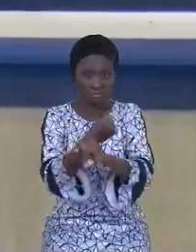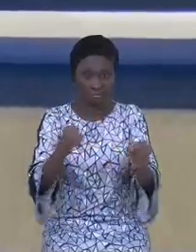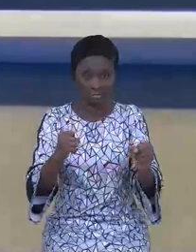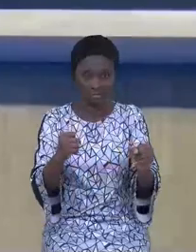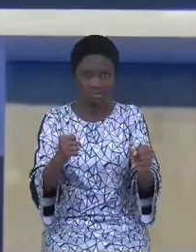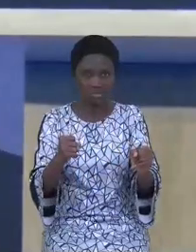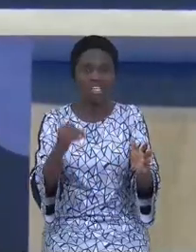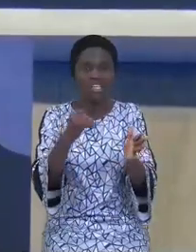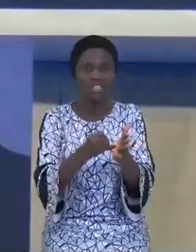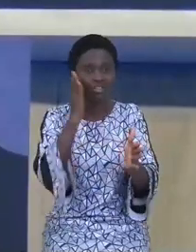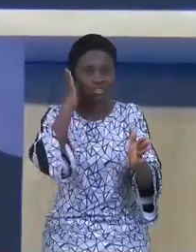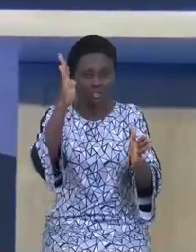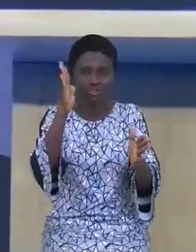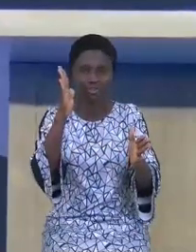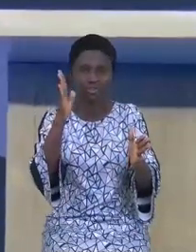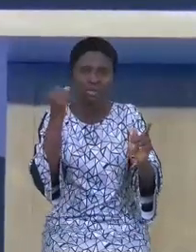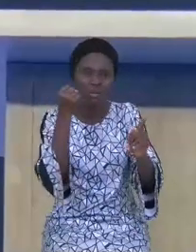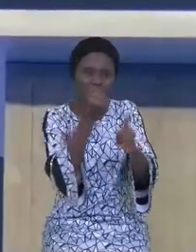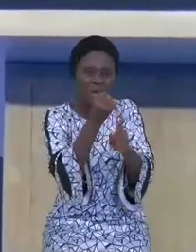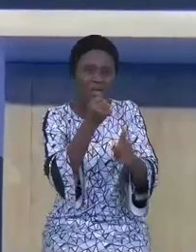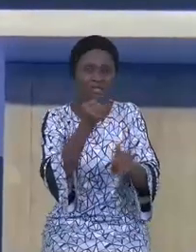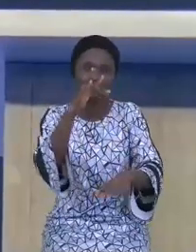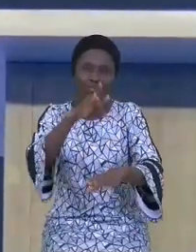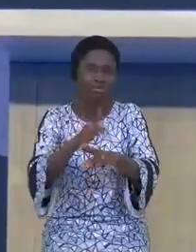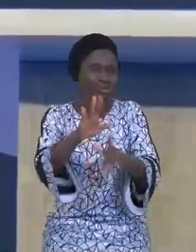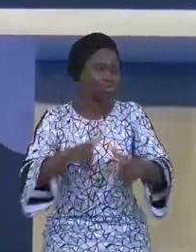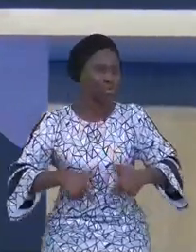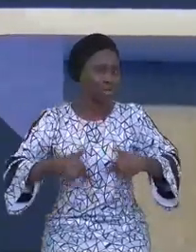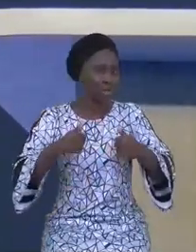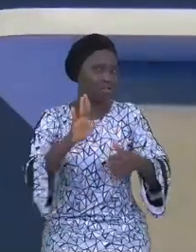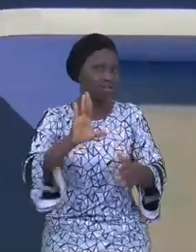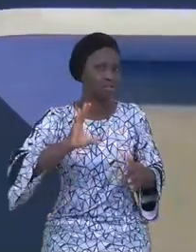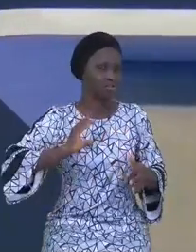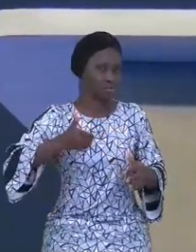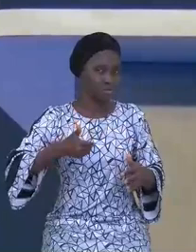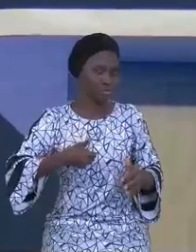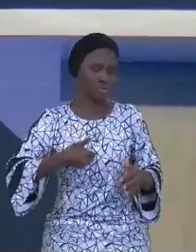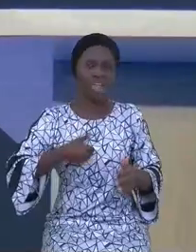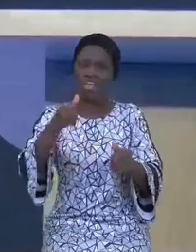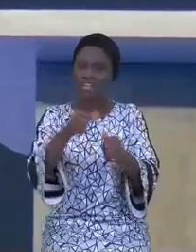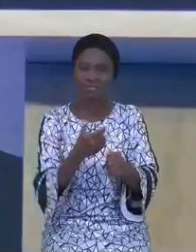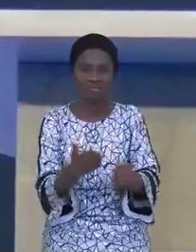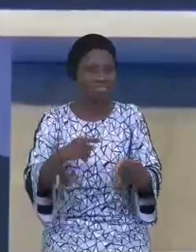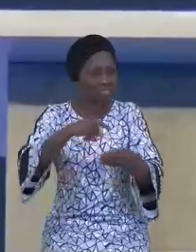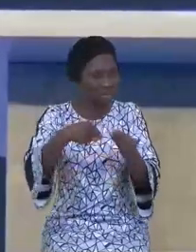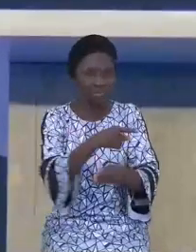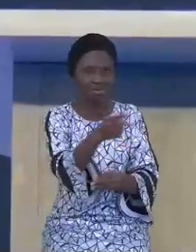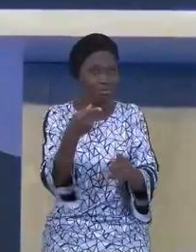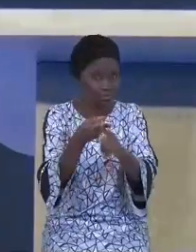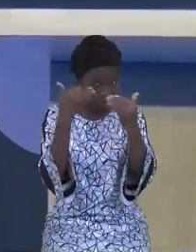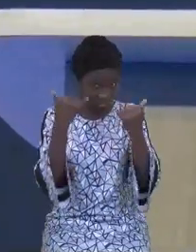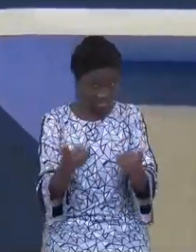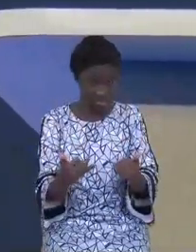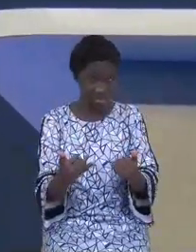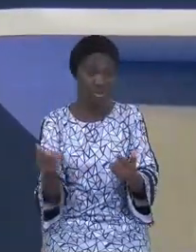gratuit. Et il va impartir ton âme, tout te concernant